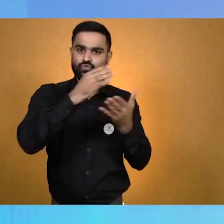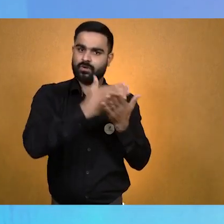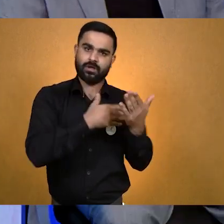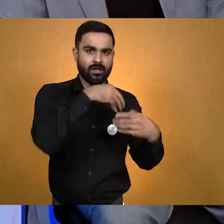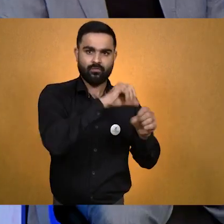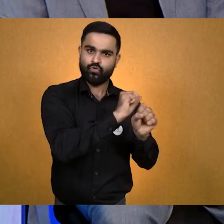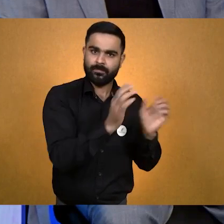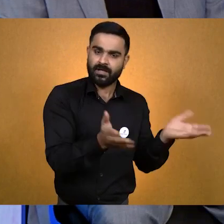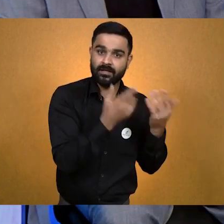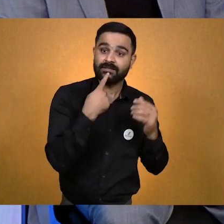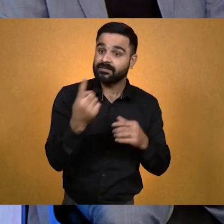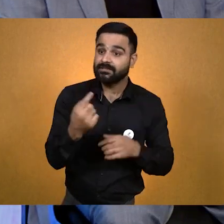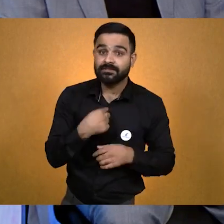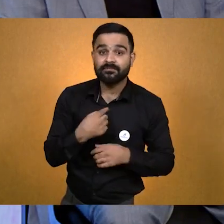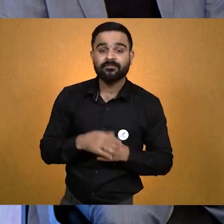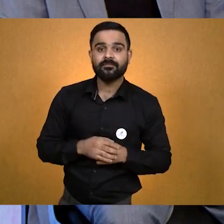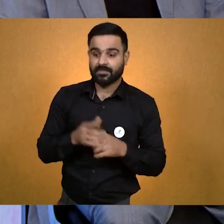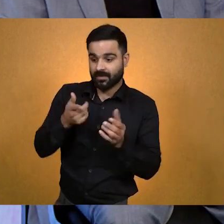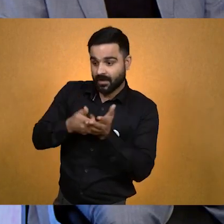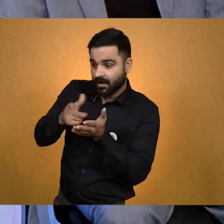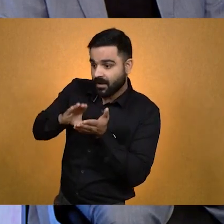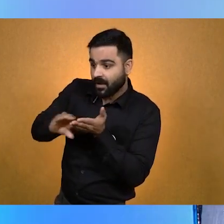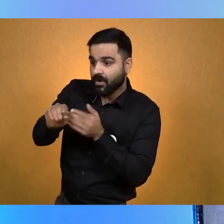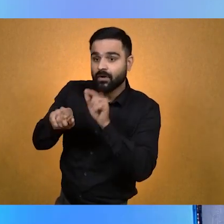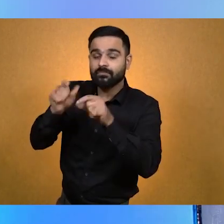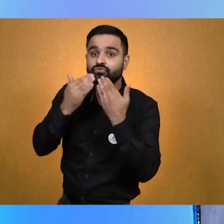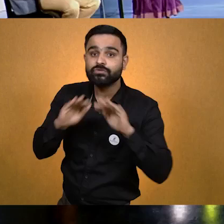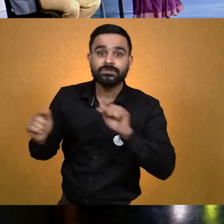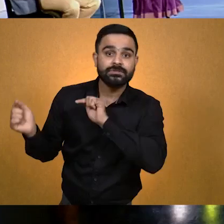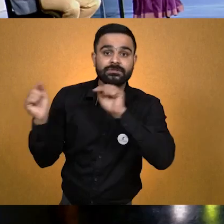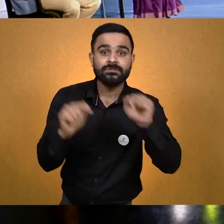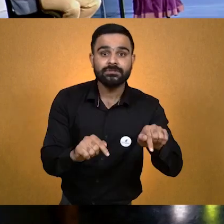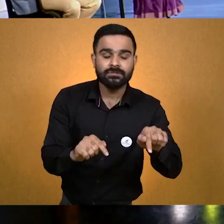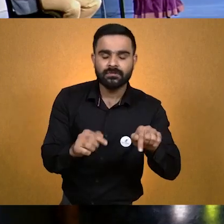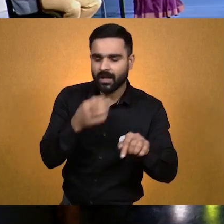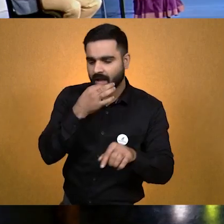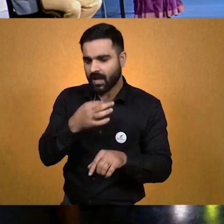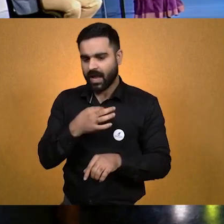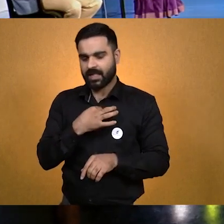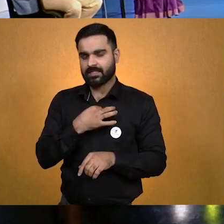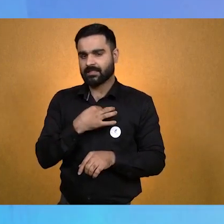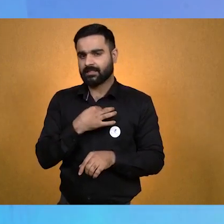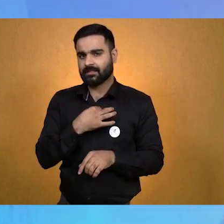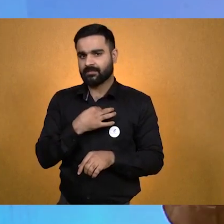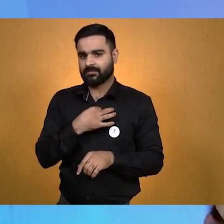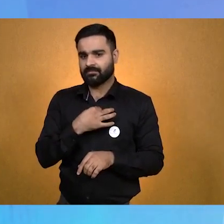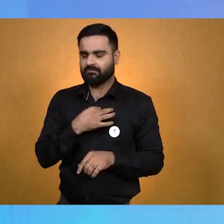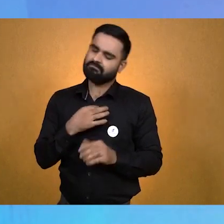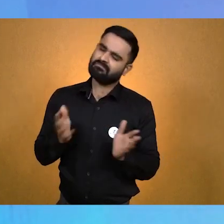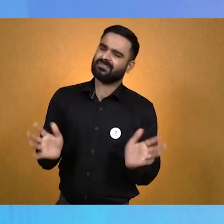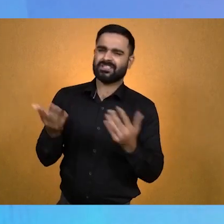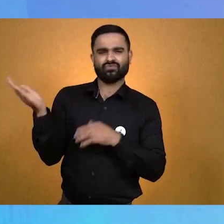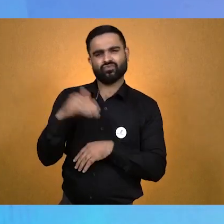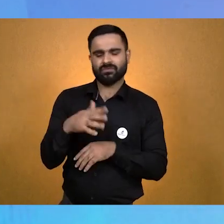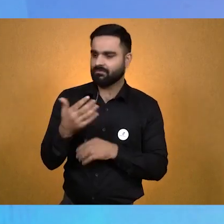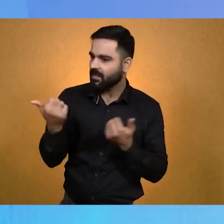दिया. कह रहे, अब ये बताइए कि गाँव से ये बच्चे आएंगे कैसे? Right. The gentleman asked me. I said, आ जाएंगे. He